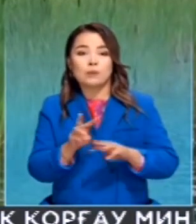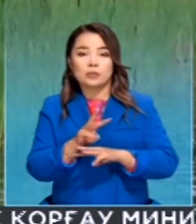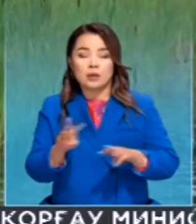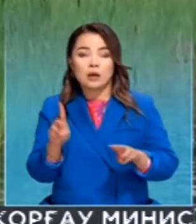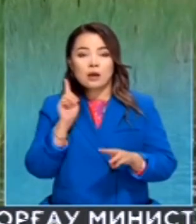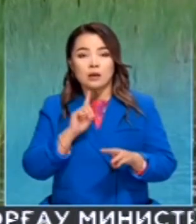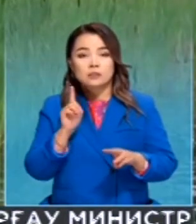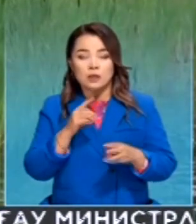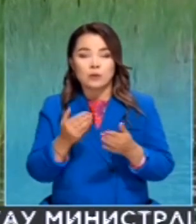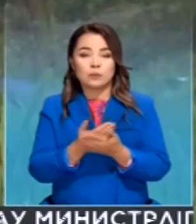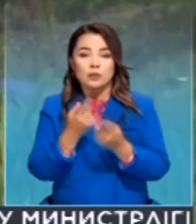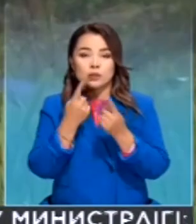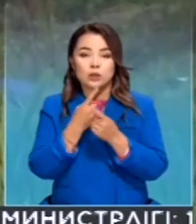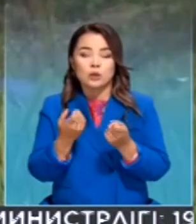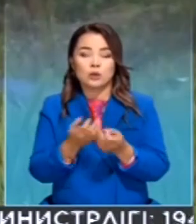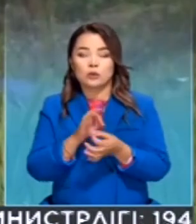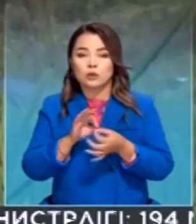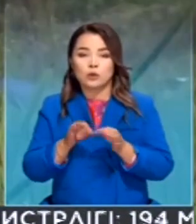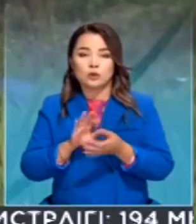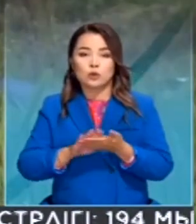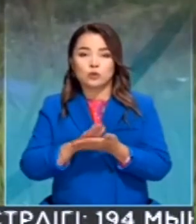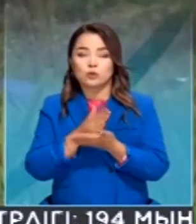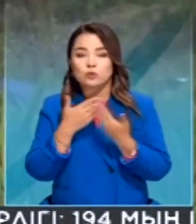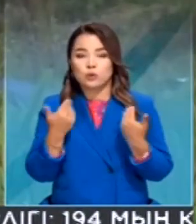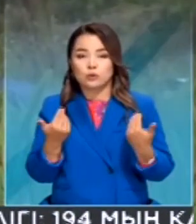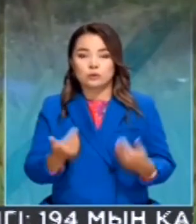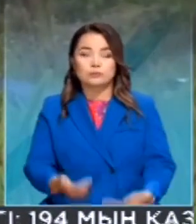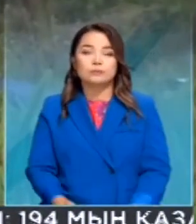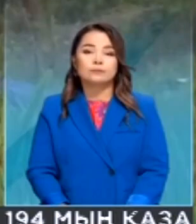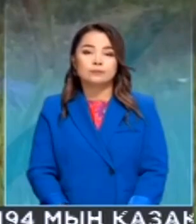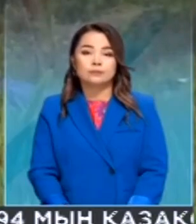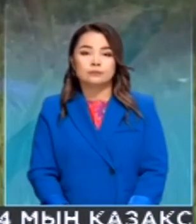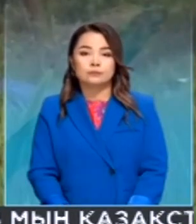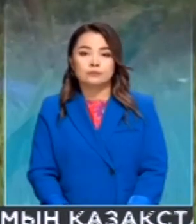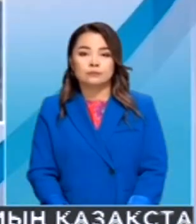министрлігі әзірге мәлімдеме жасаған жоқ.